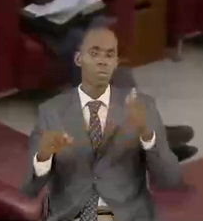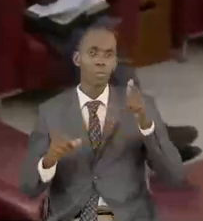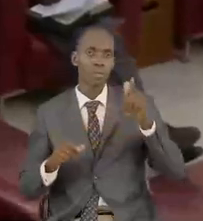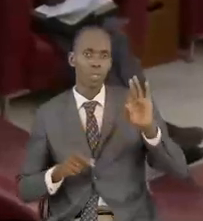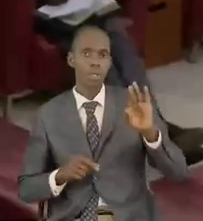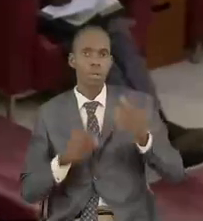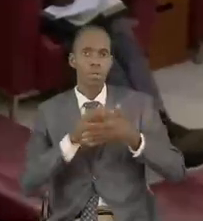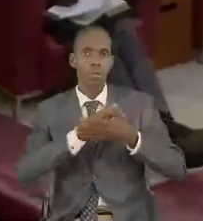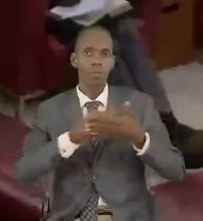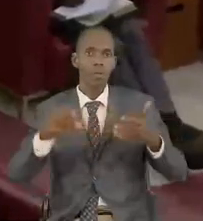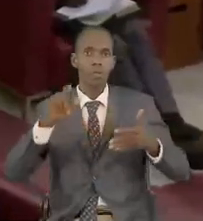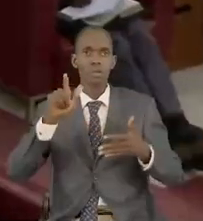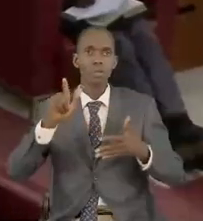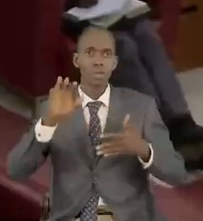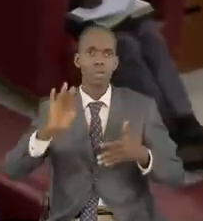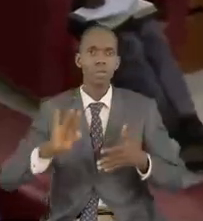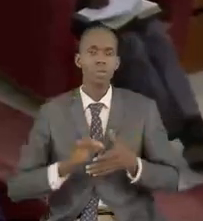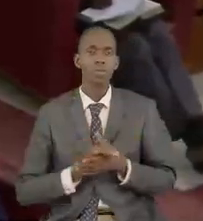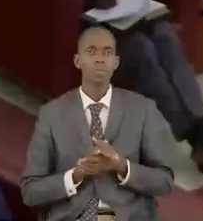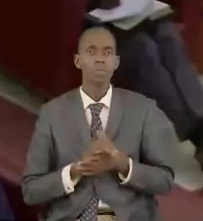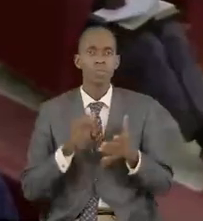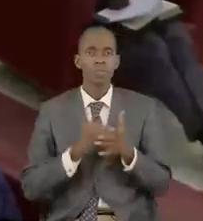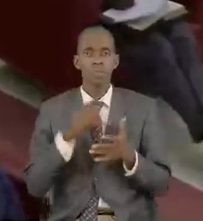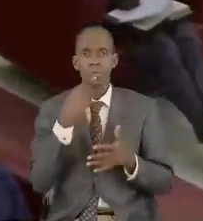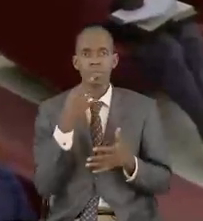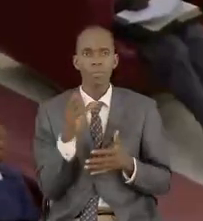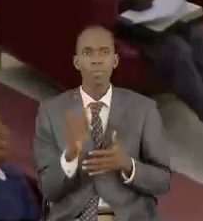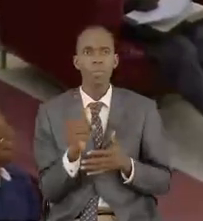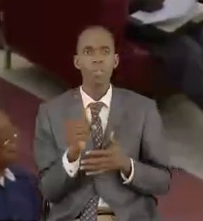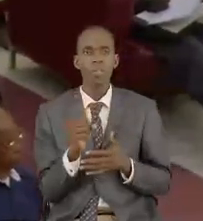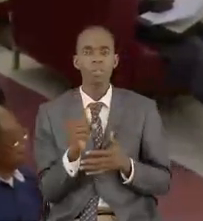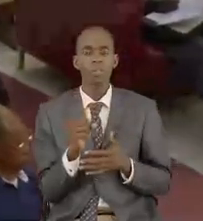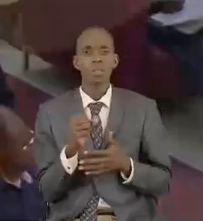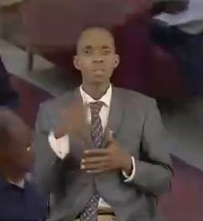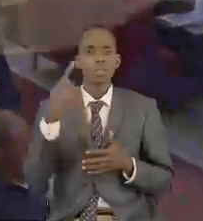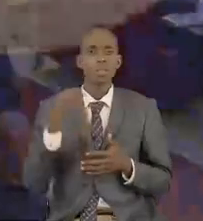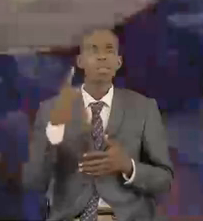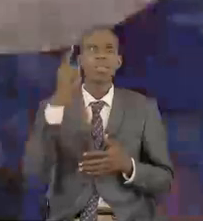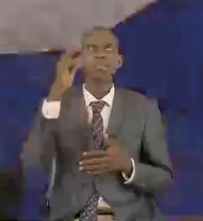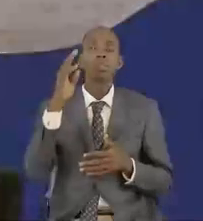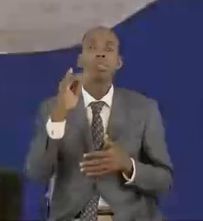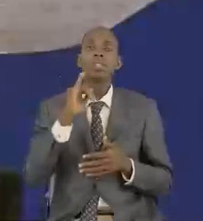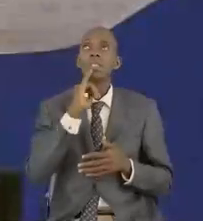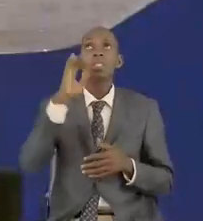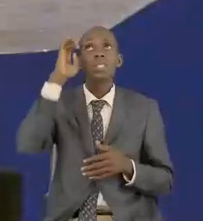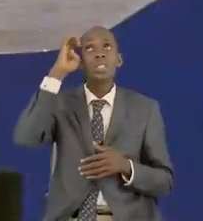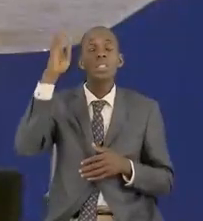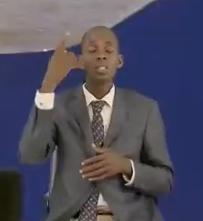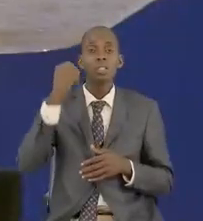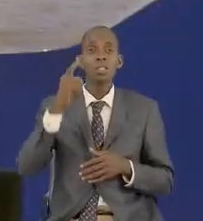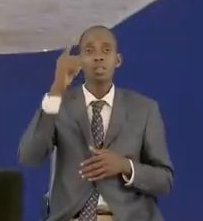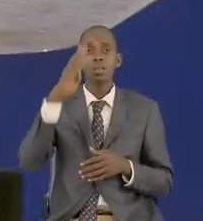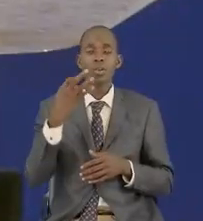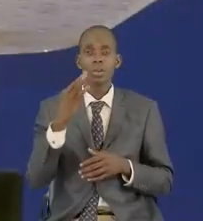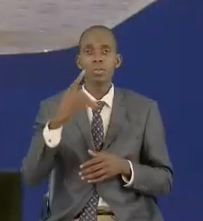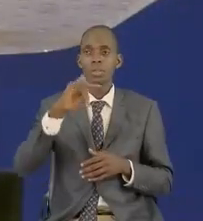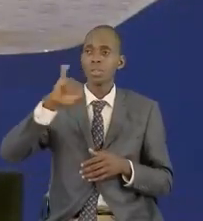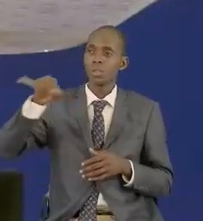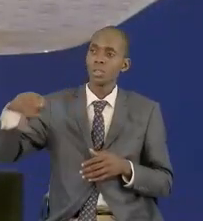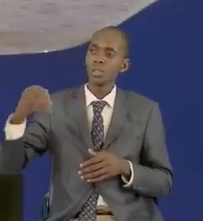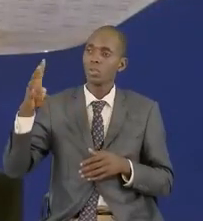au païen verser 29 ou bien dieu est-il seulement le Dieu des Juifs ne